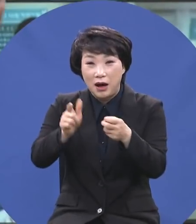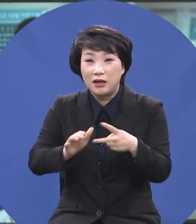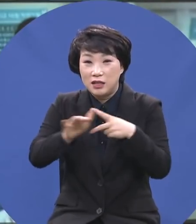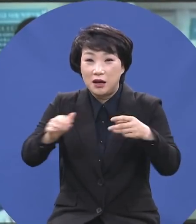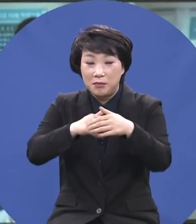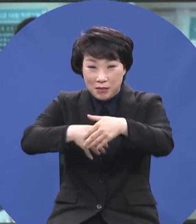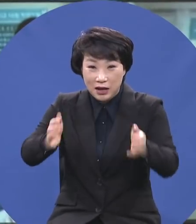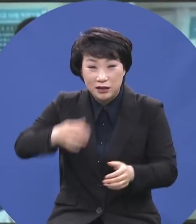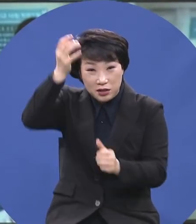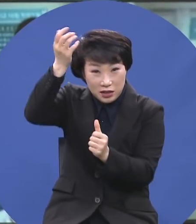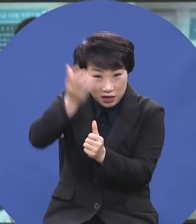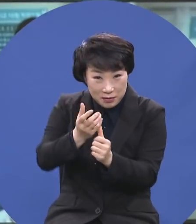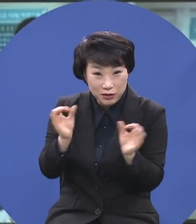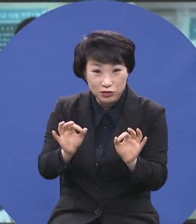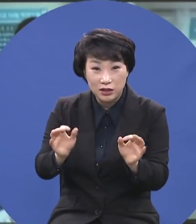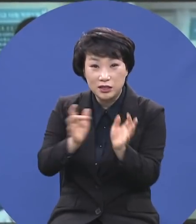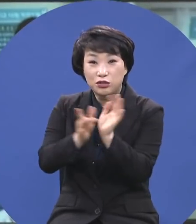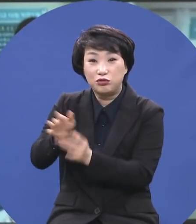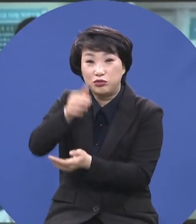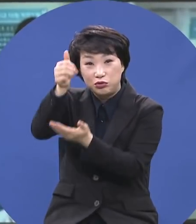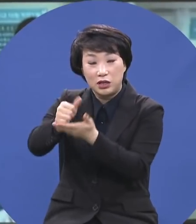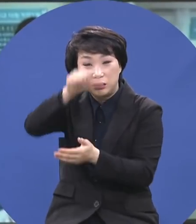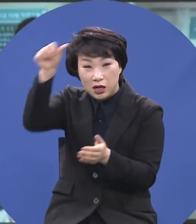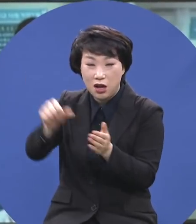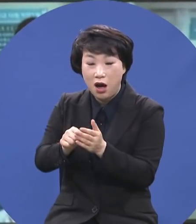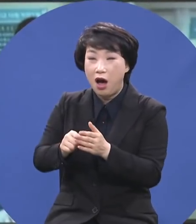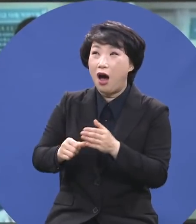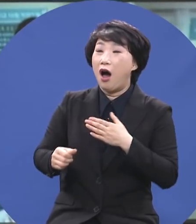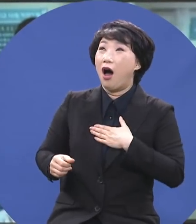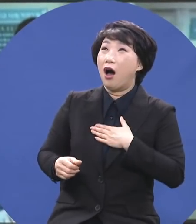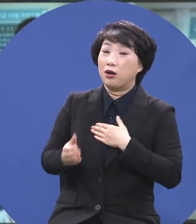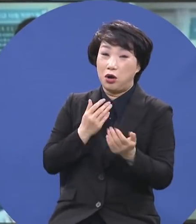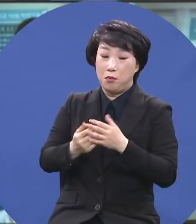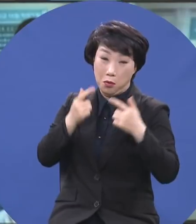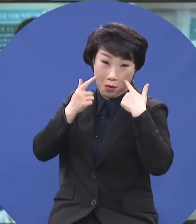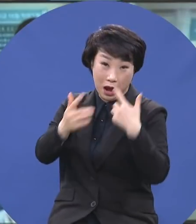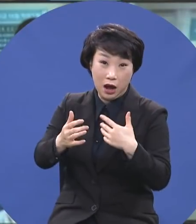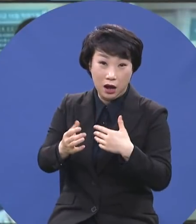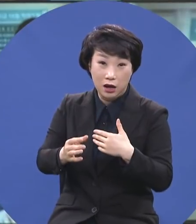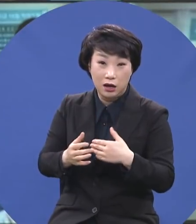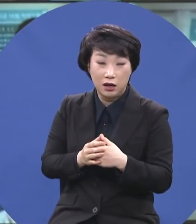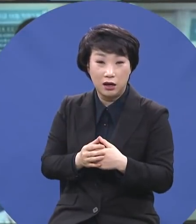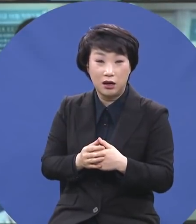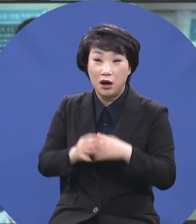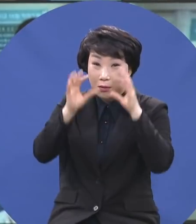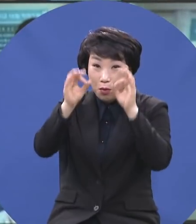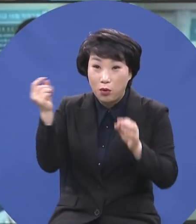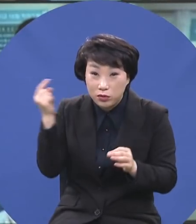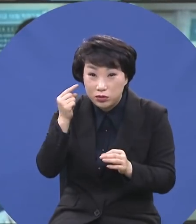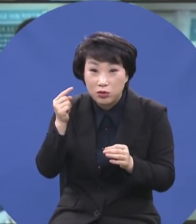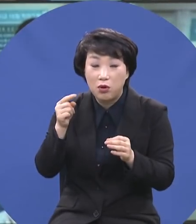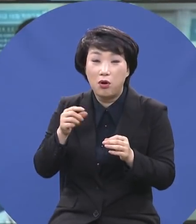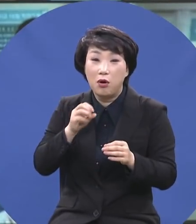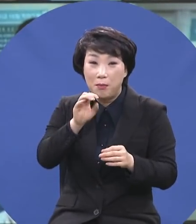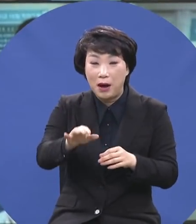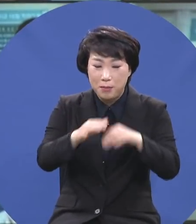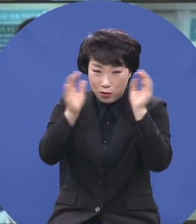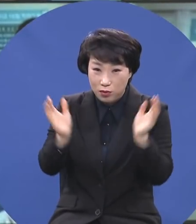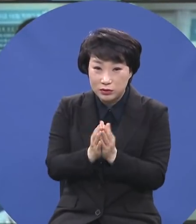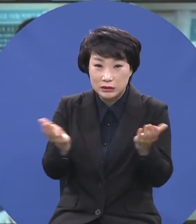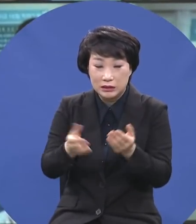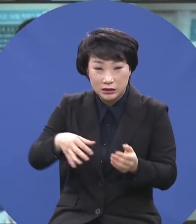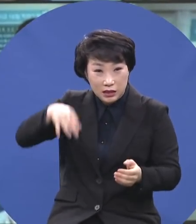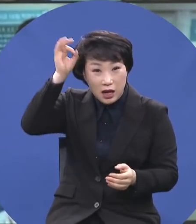순간에 예수 그리스도의 생애가 꽉 자기 안에 확실하게 보고 듣고 말한 모든